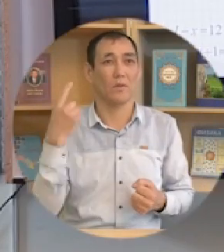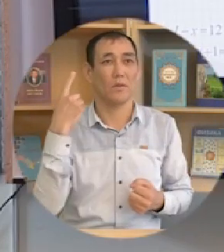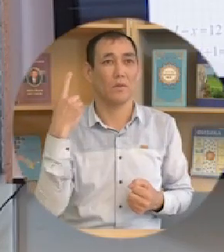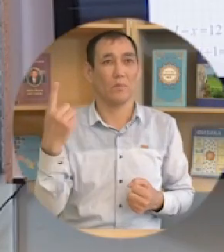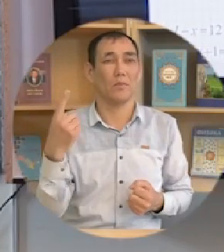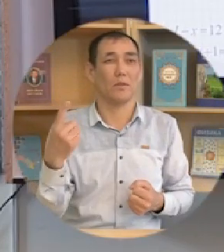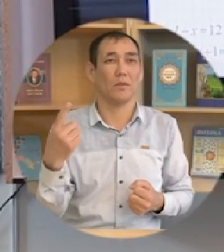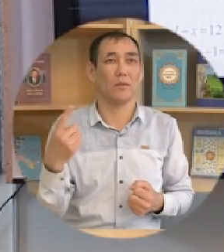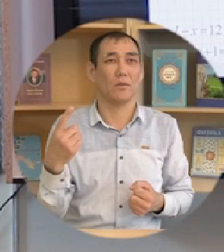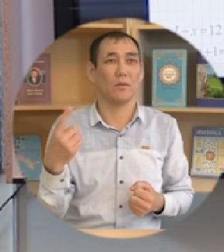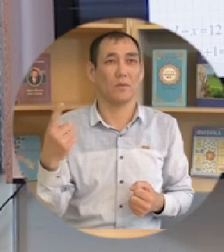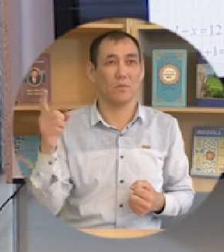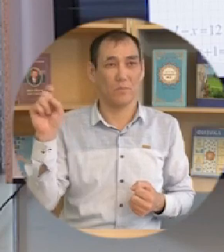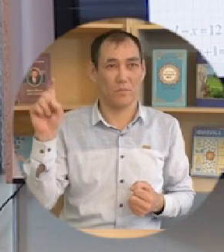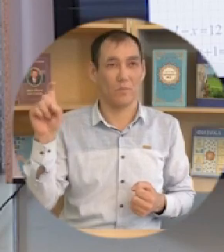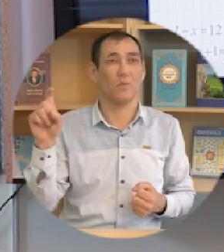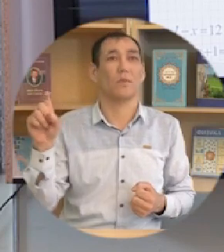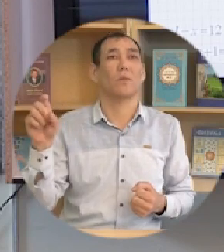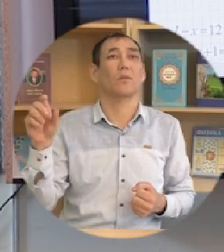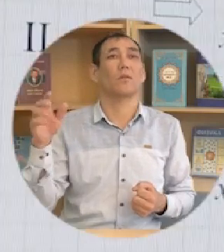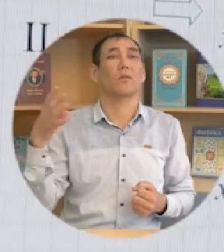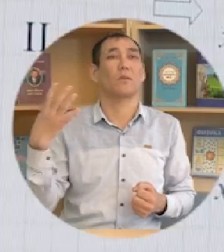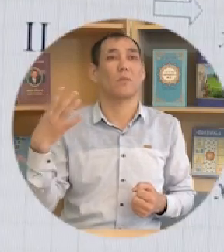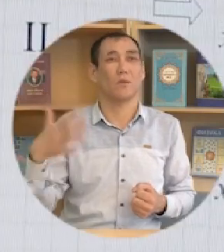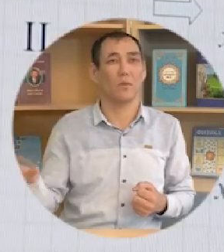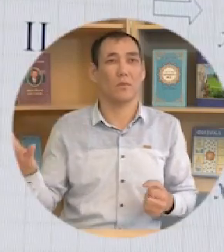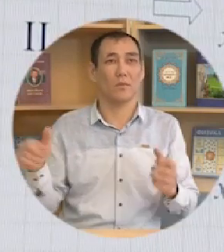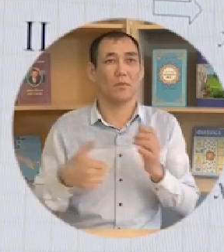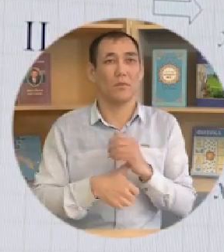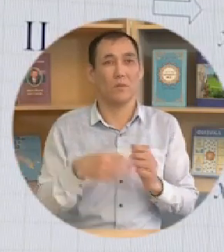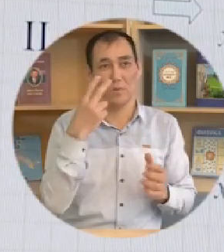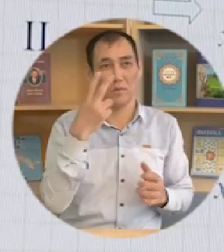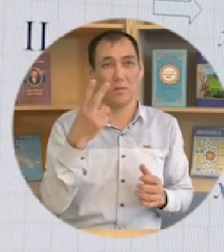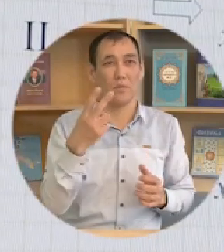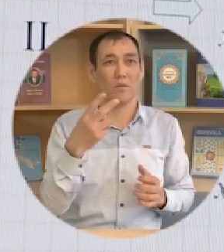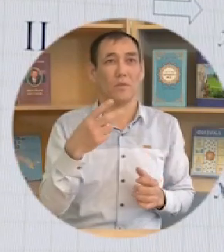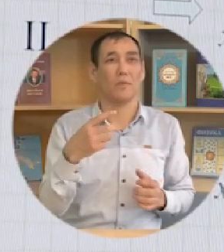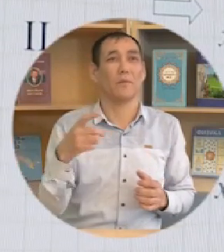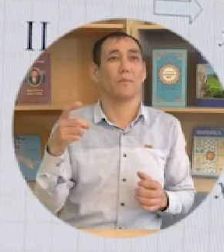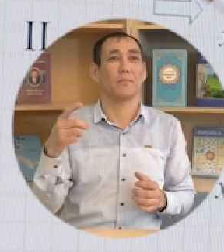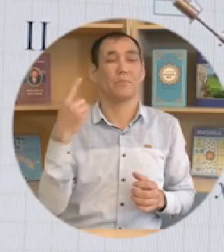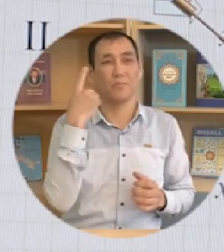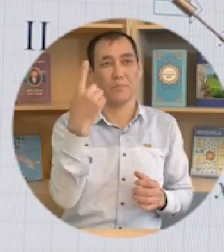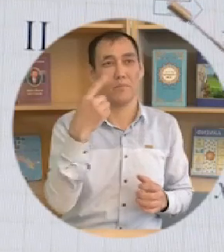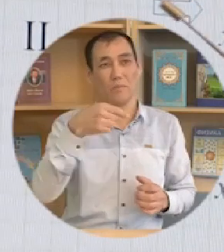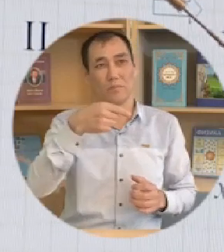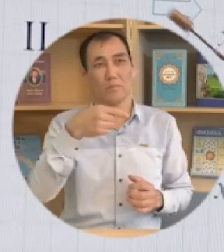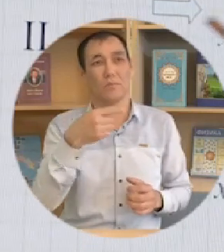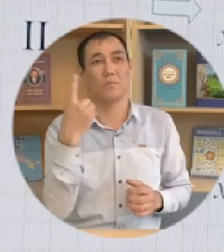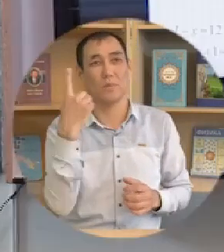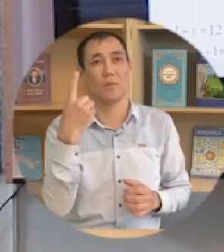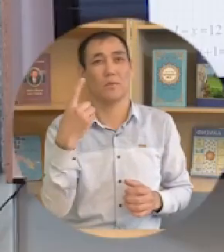мәселені 156-ші есапты қарайтығын болсақ, бұнда бірінші санымыз